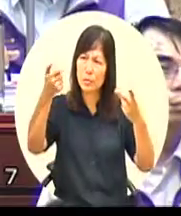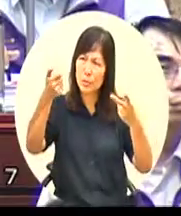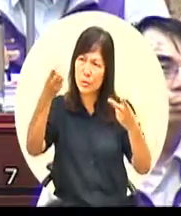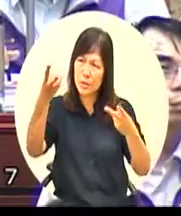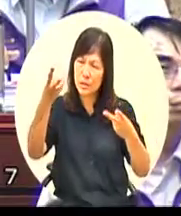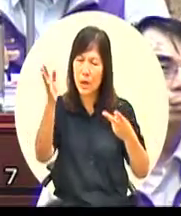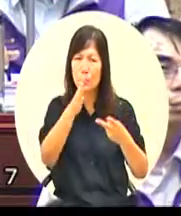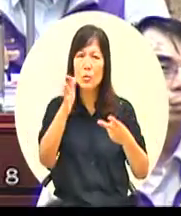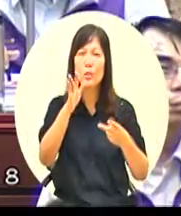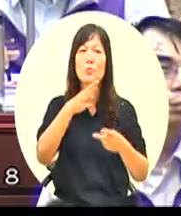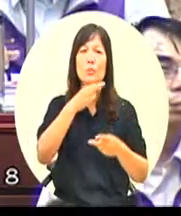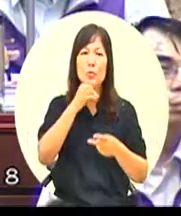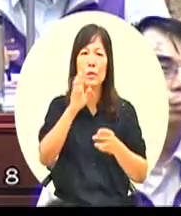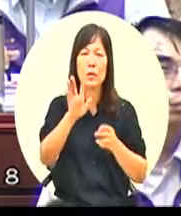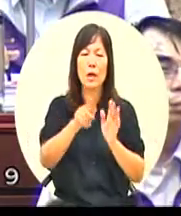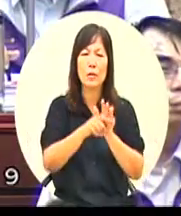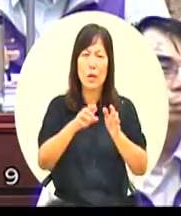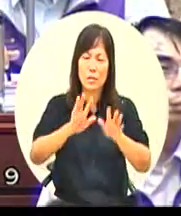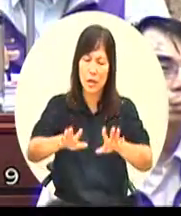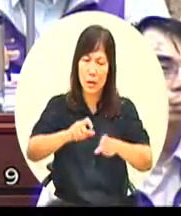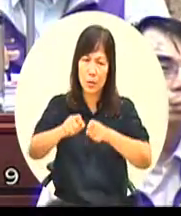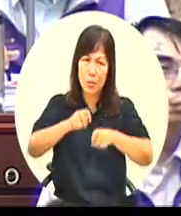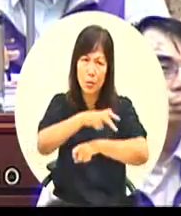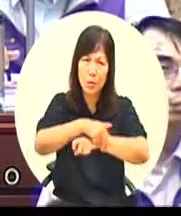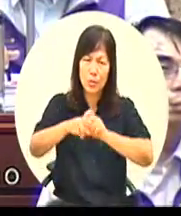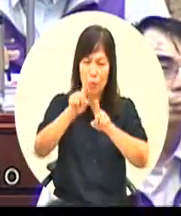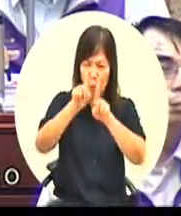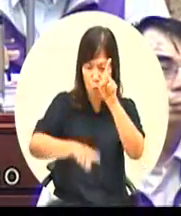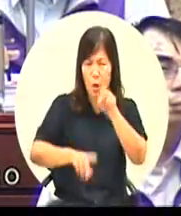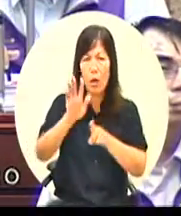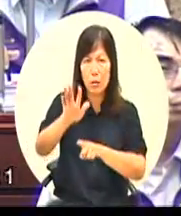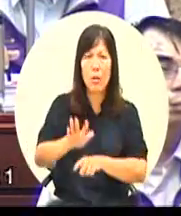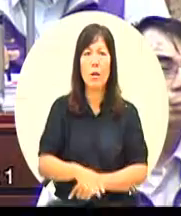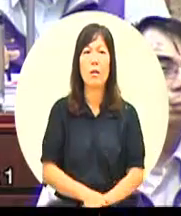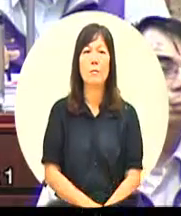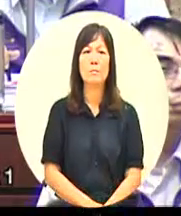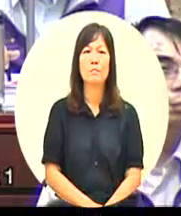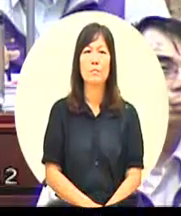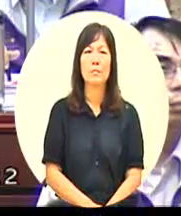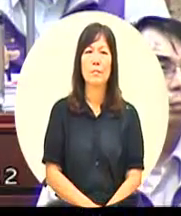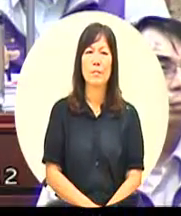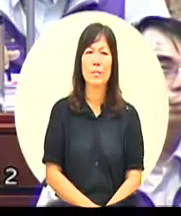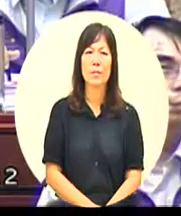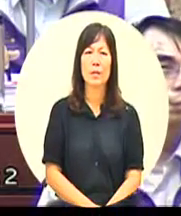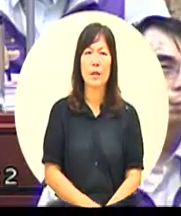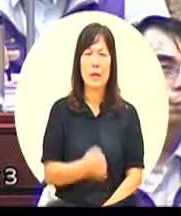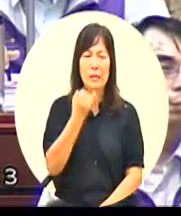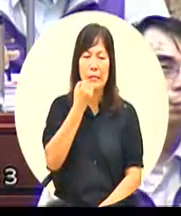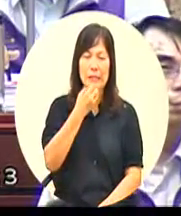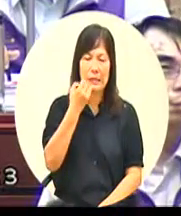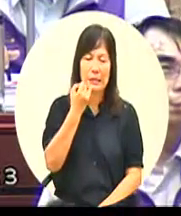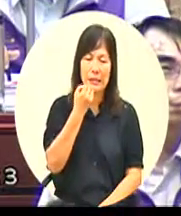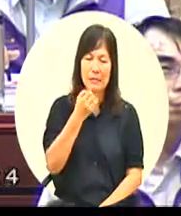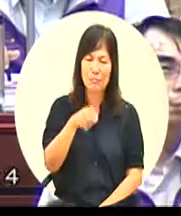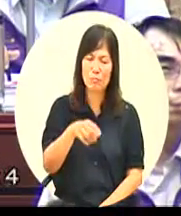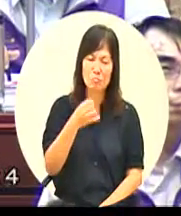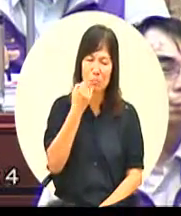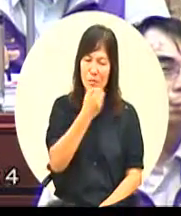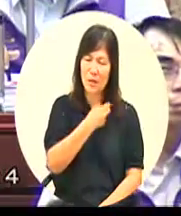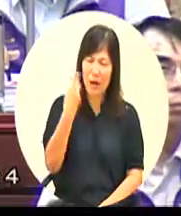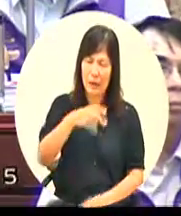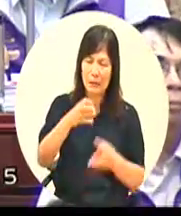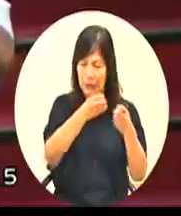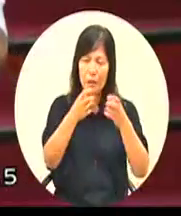在的规划方案有一点差距，这个可能还需要再探讨一下。 好，请